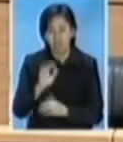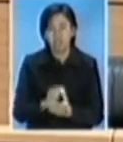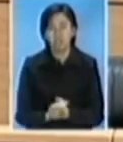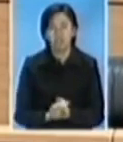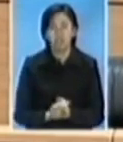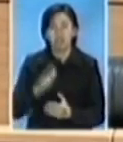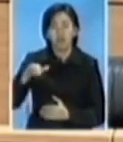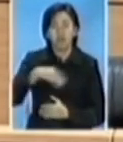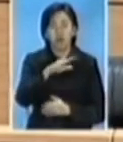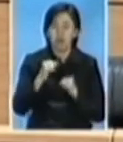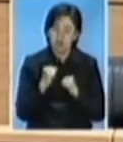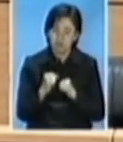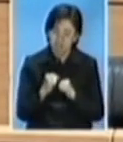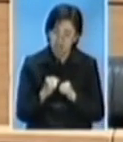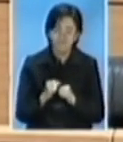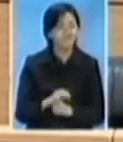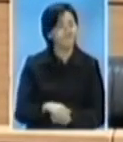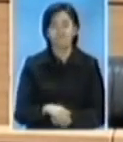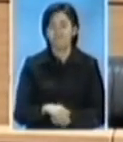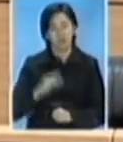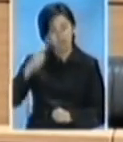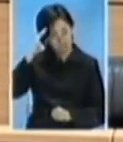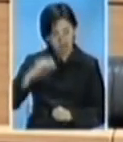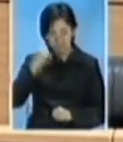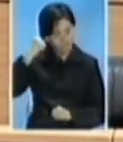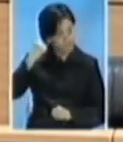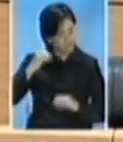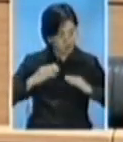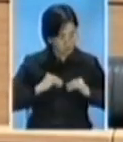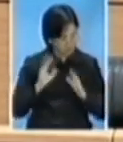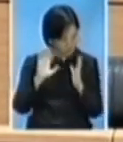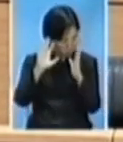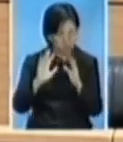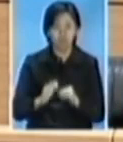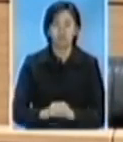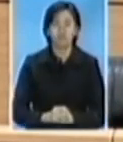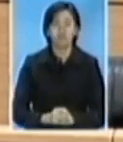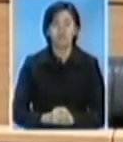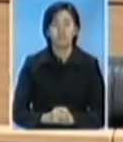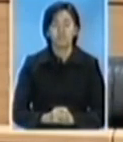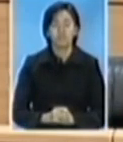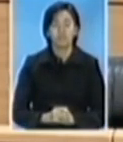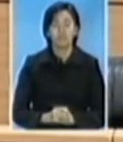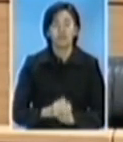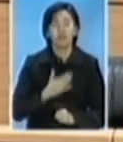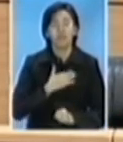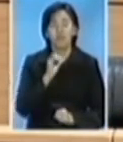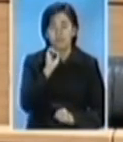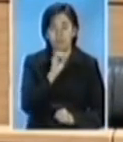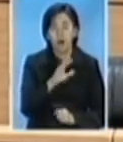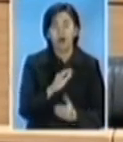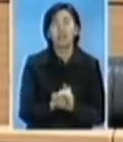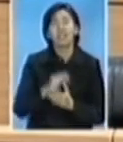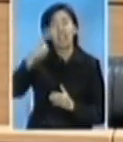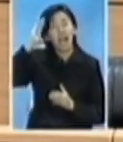ว่าเรายังจะต้องยืนหยัดต่อต้านการรัฐประหารโดยเผด็จการทหารอีกครับดังนั้นจึงบอกไปถึงน